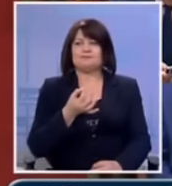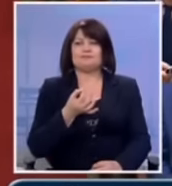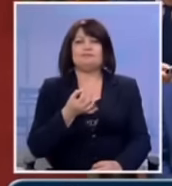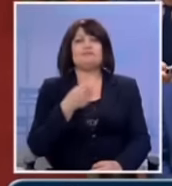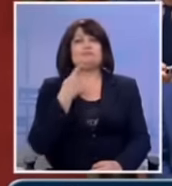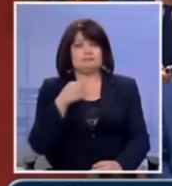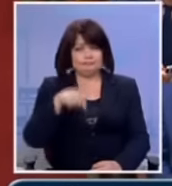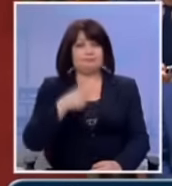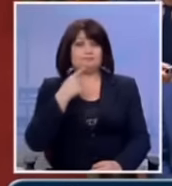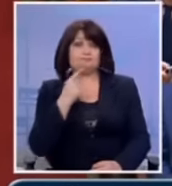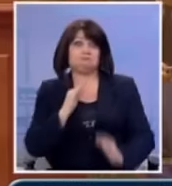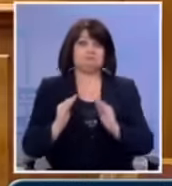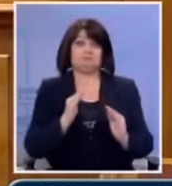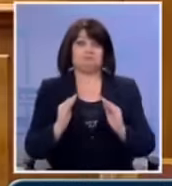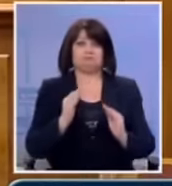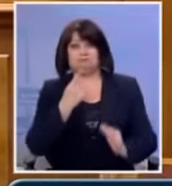υπερασπιστήκατε σήμερα